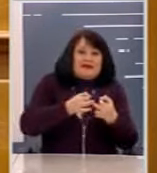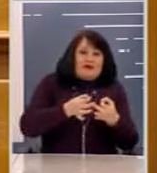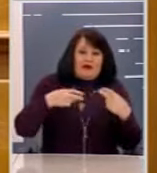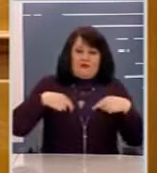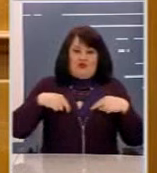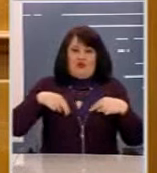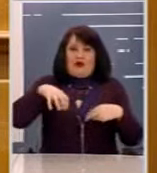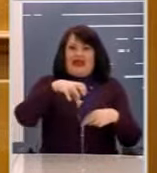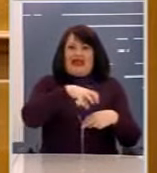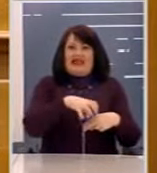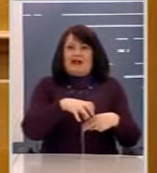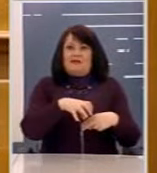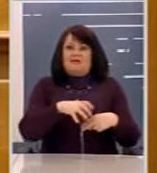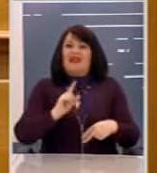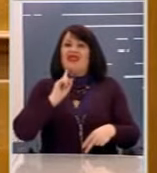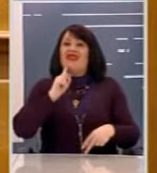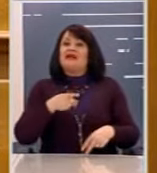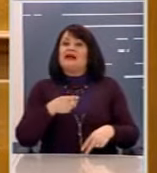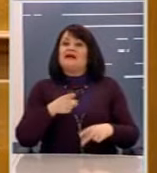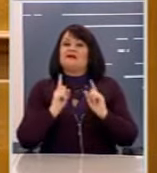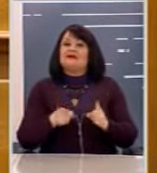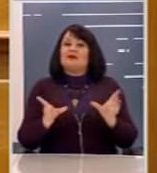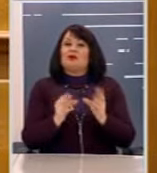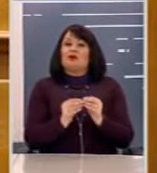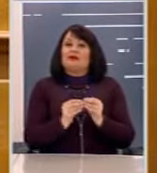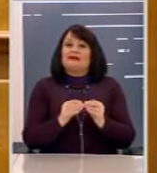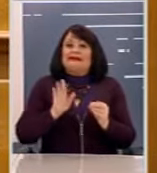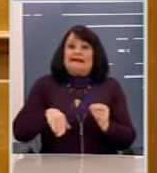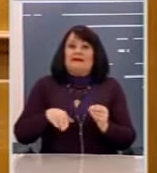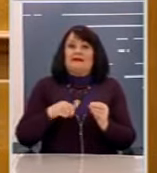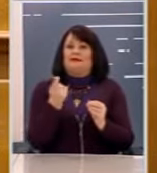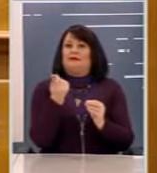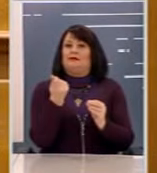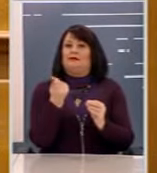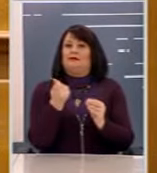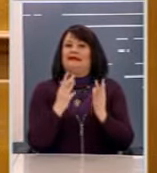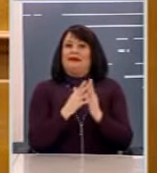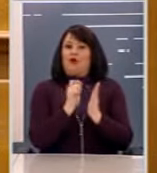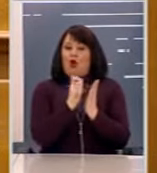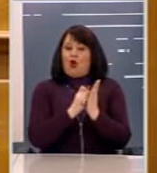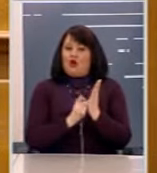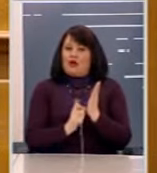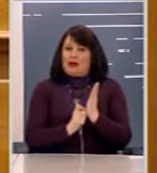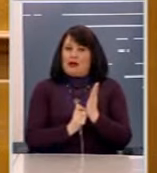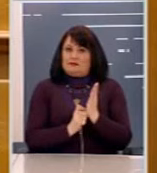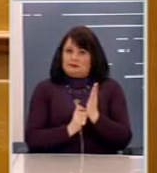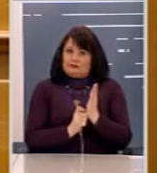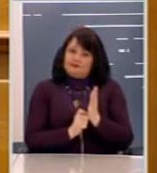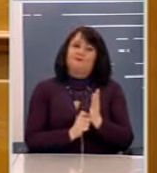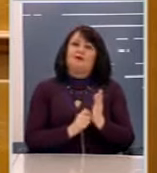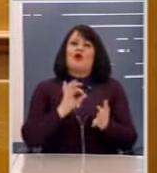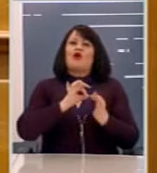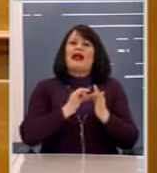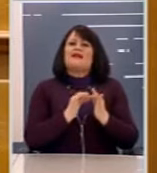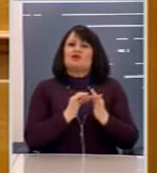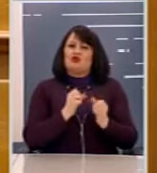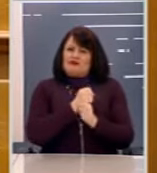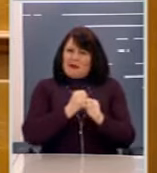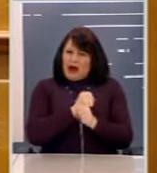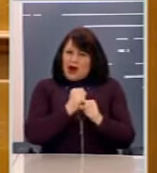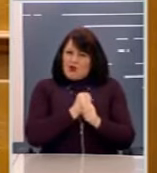τις τελικές διατάξεις τιμολόγησης. Ο ΕΟΦ, ο οποίος είναι ο αρμόδιος